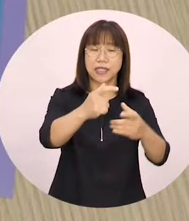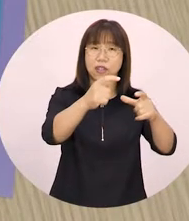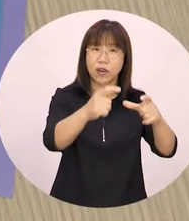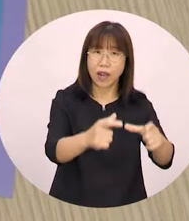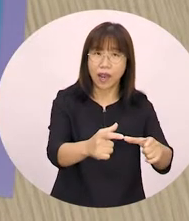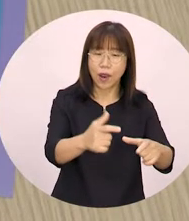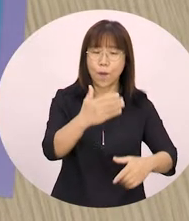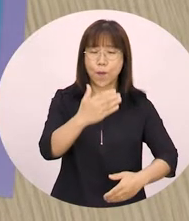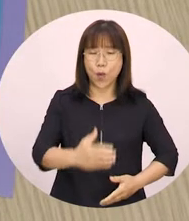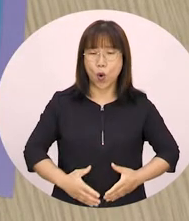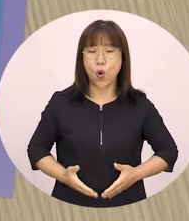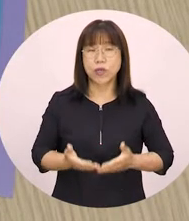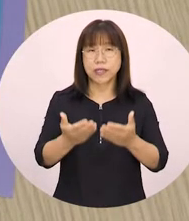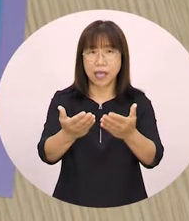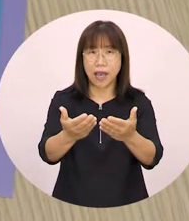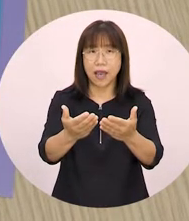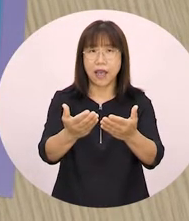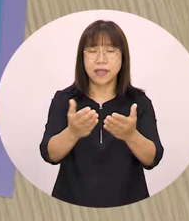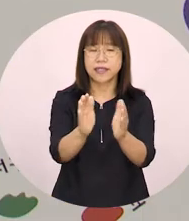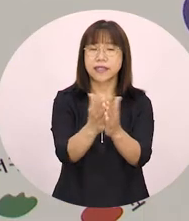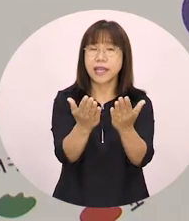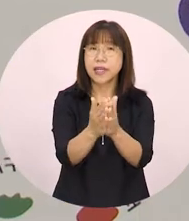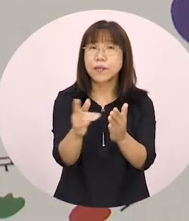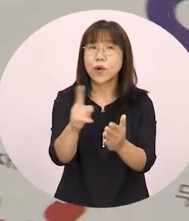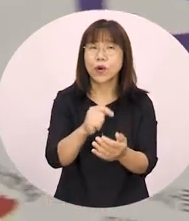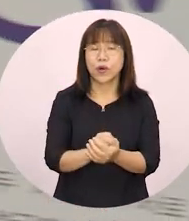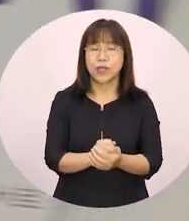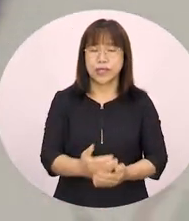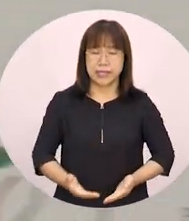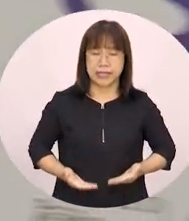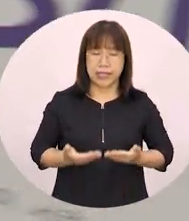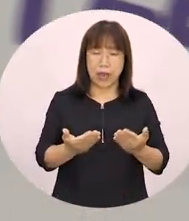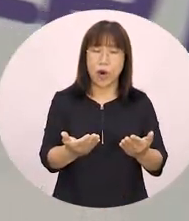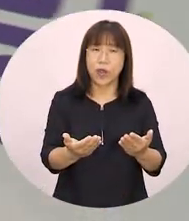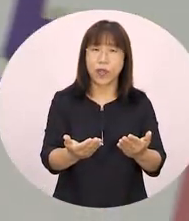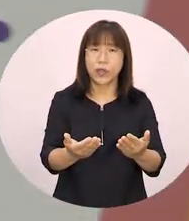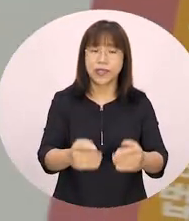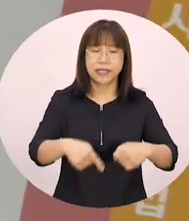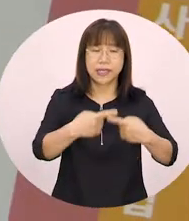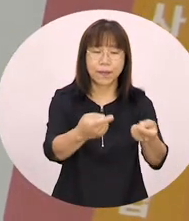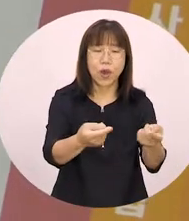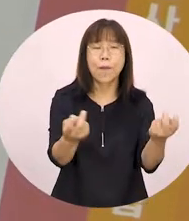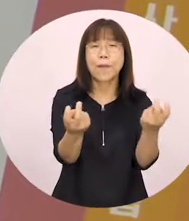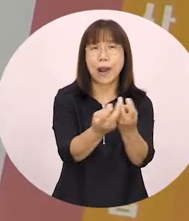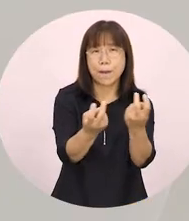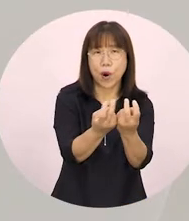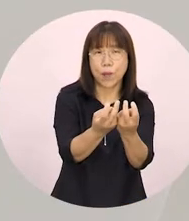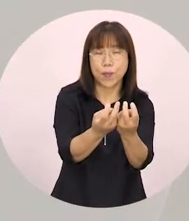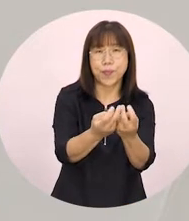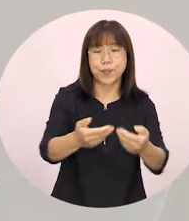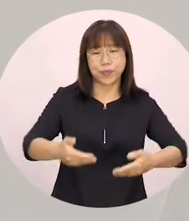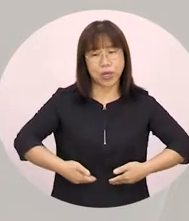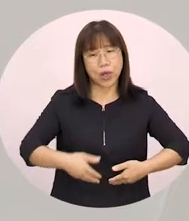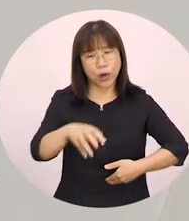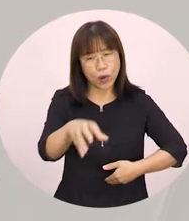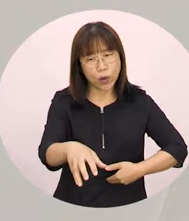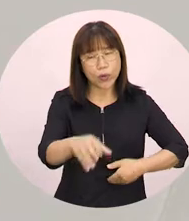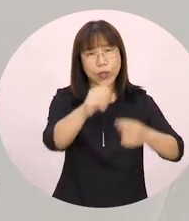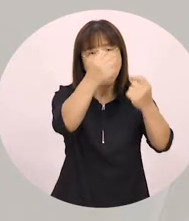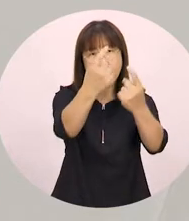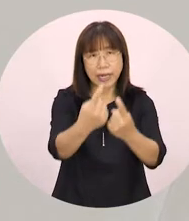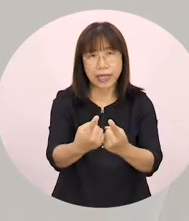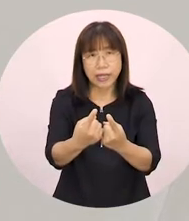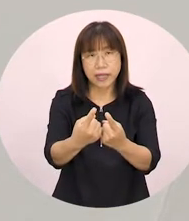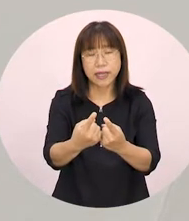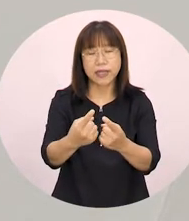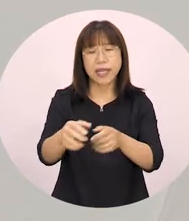강서랑 봉사랑 가이드북은 자원봉사센터 소개뿐 아니라 자원봉사 참여 방법과 자원봉사 수요처, 할인